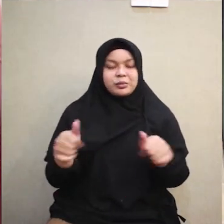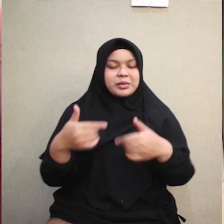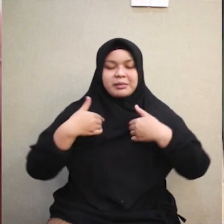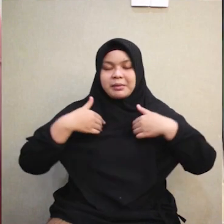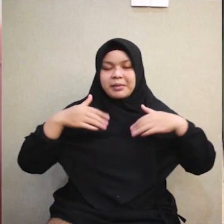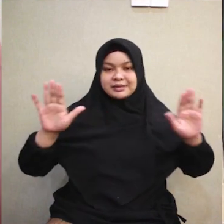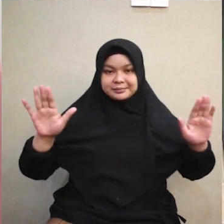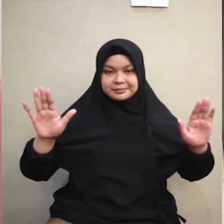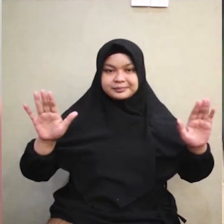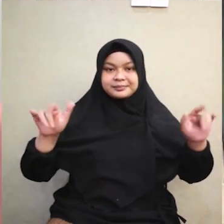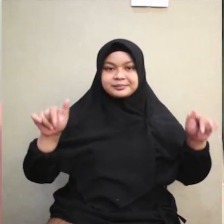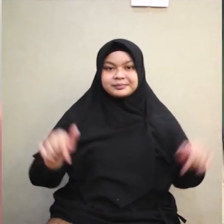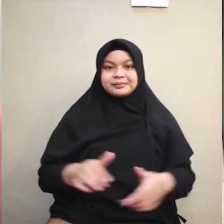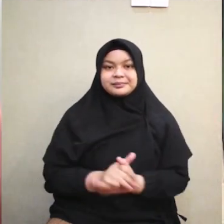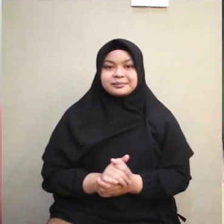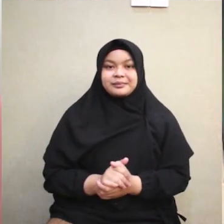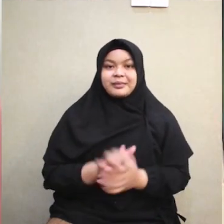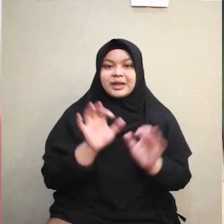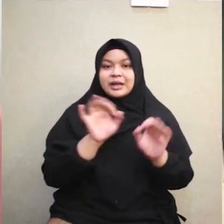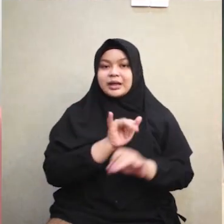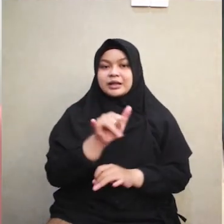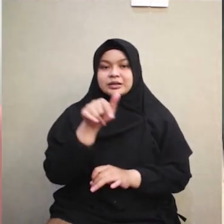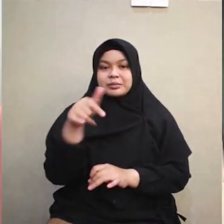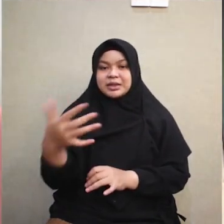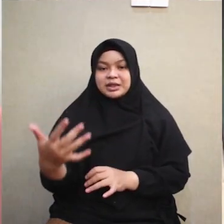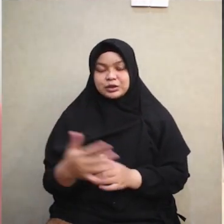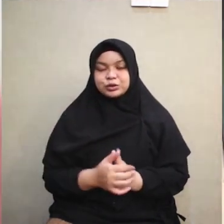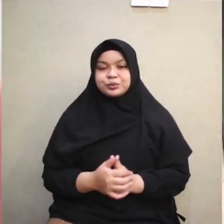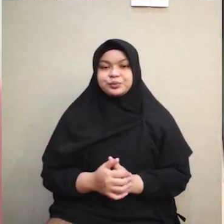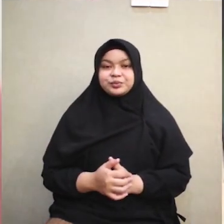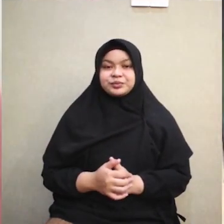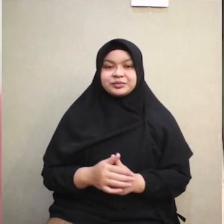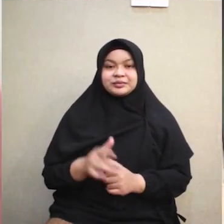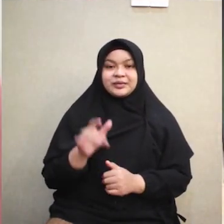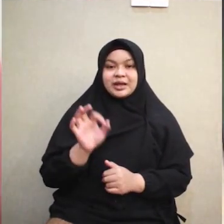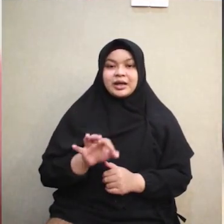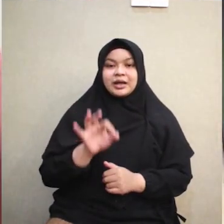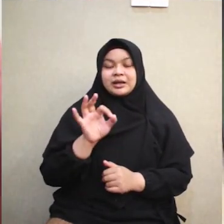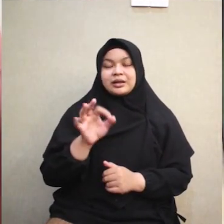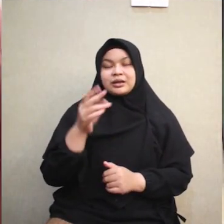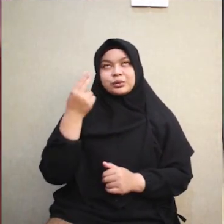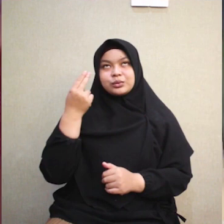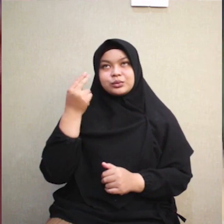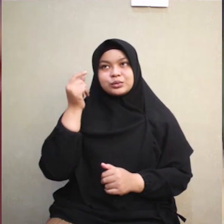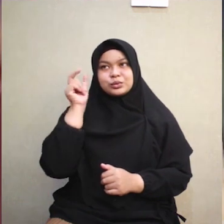bebas di dalam masyarakat Seperti itulah untuk